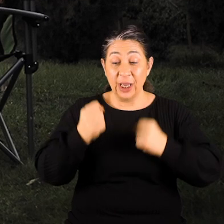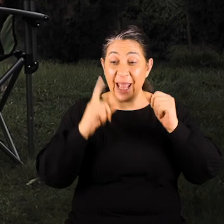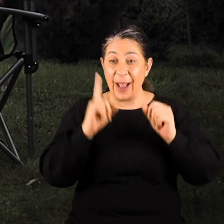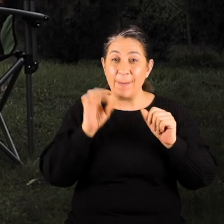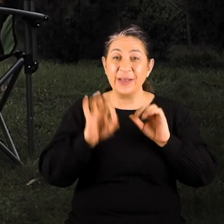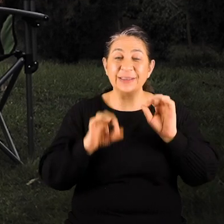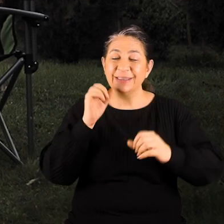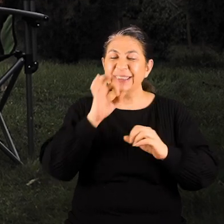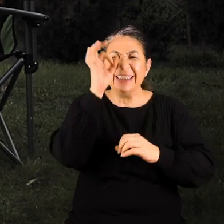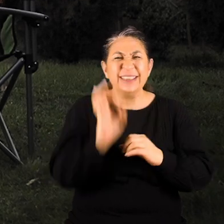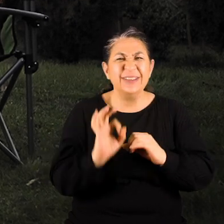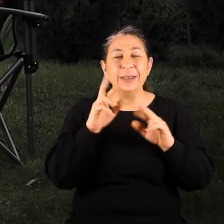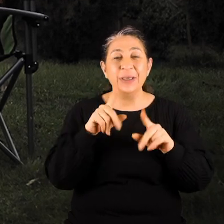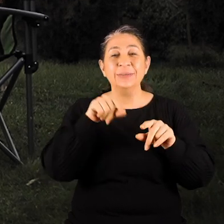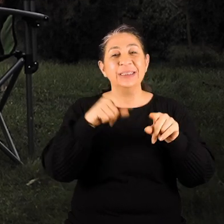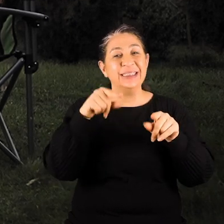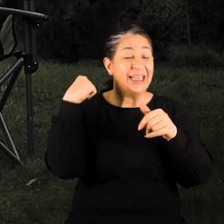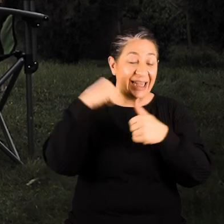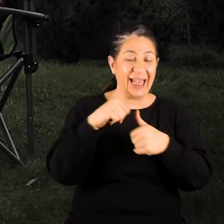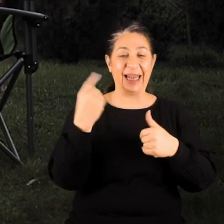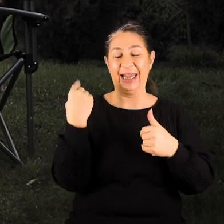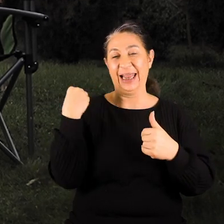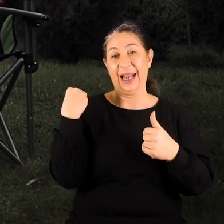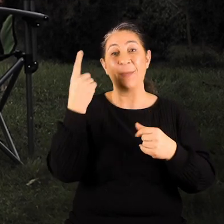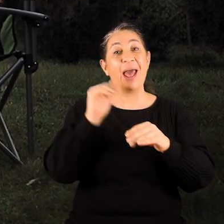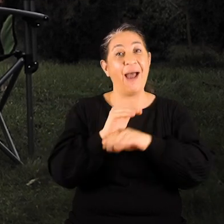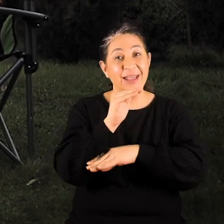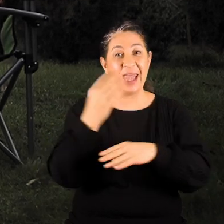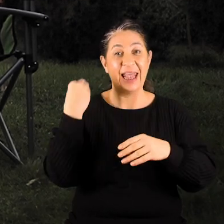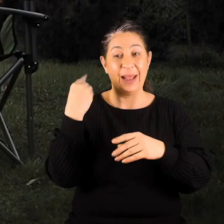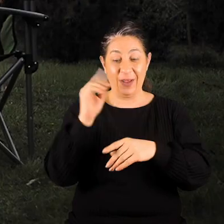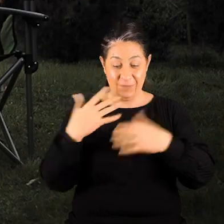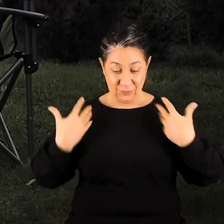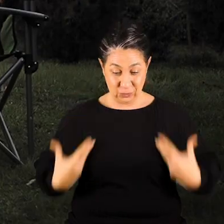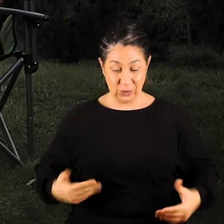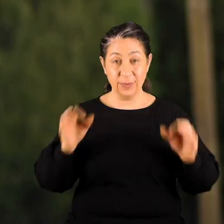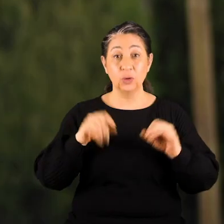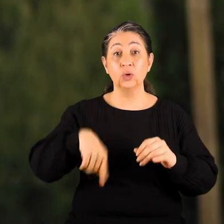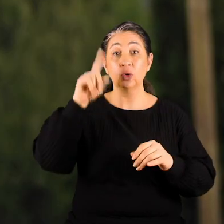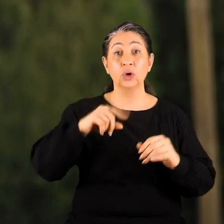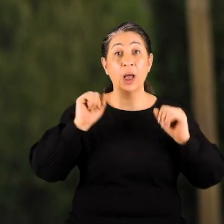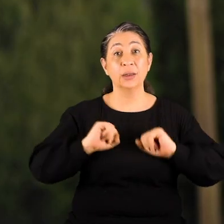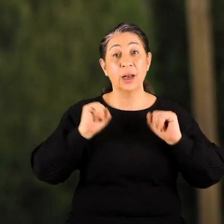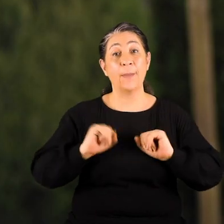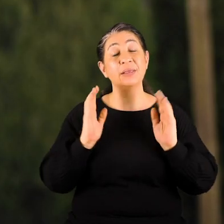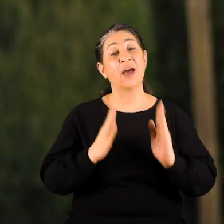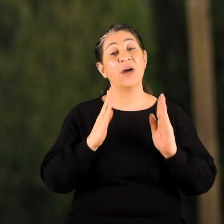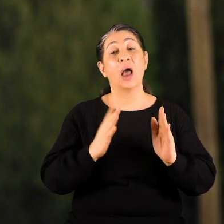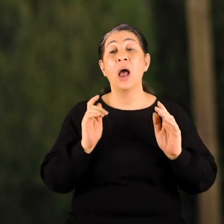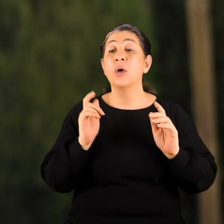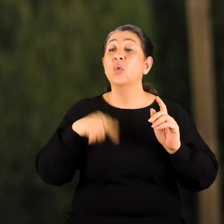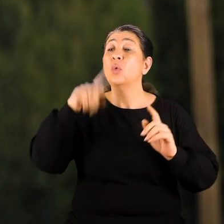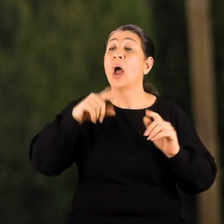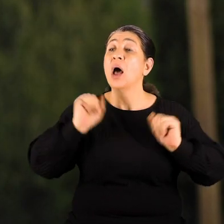başladığın zaman sıfırdan başladığın gibi şimdi sen de yeni bir hayata, yeni bir vücutla başlıyorsun evet, aslında. Günlük antrenman yapmaya devam etmek gerekiyor. Aynen.